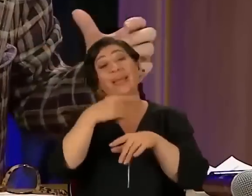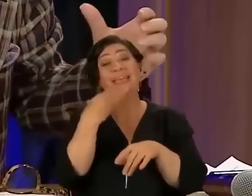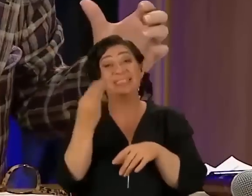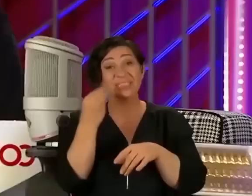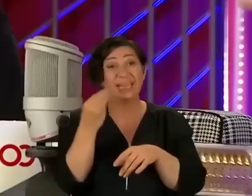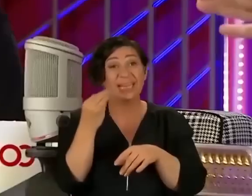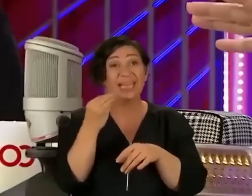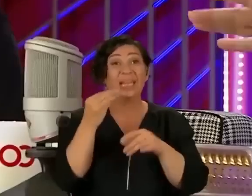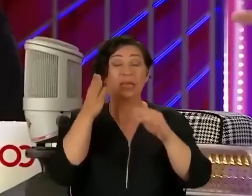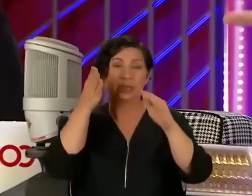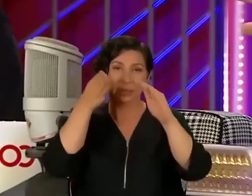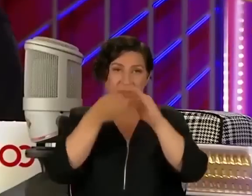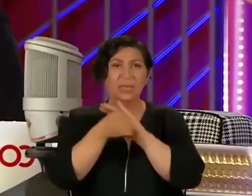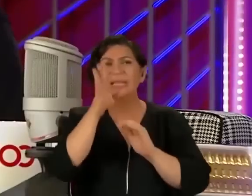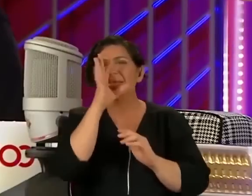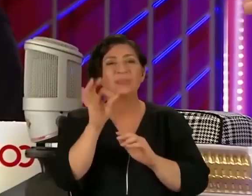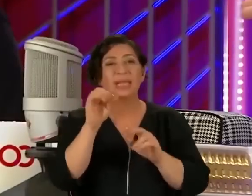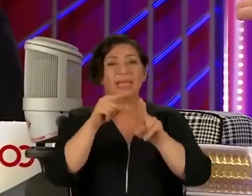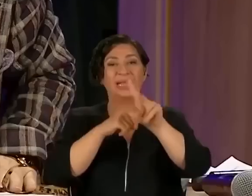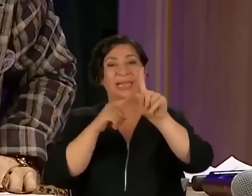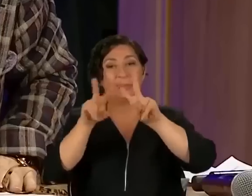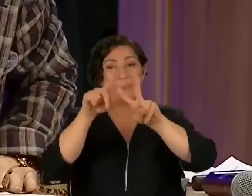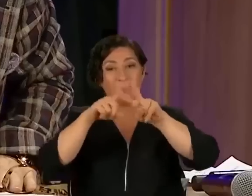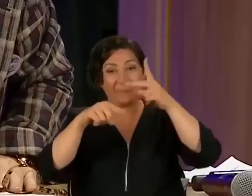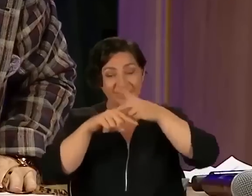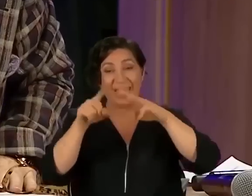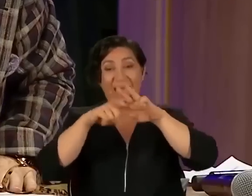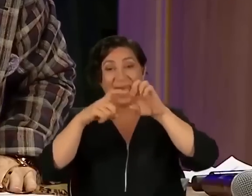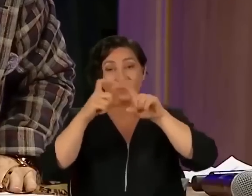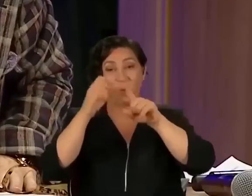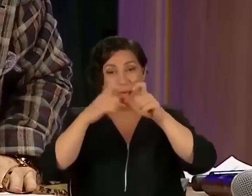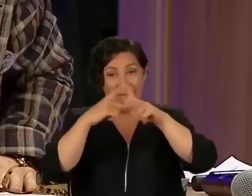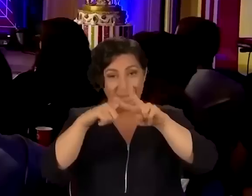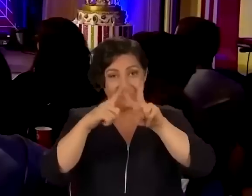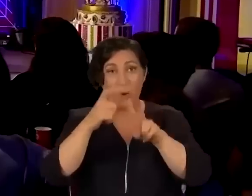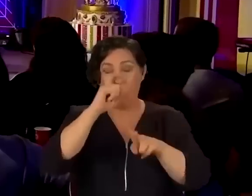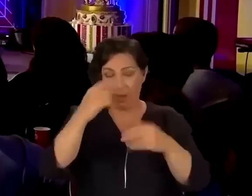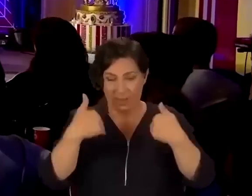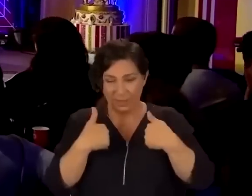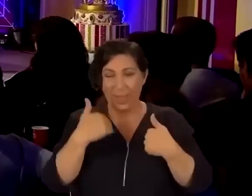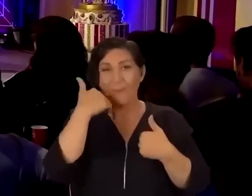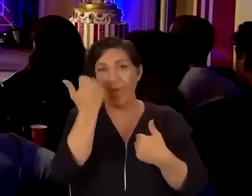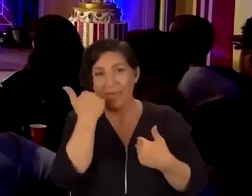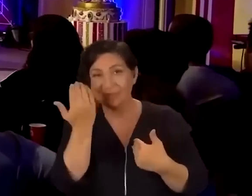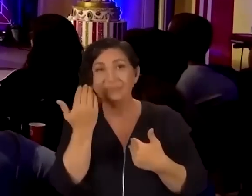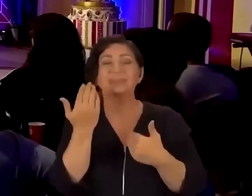gençleri girdiler. Kimdi bunlar? Yılmaz Erdoğan, Cem Yılmaz, Okan Bayülgen, Beyazıt